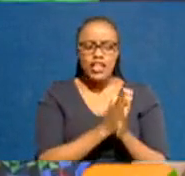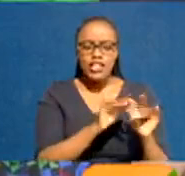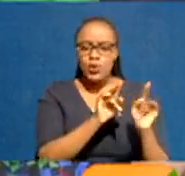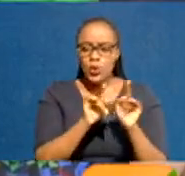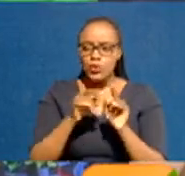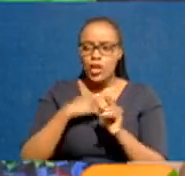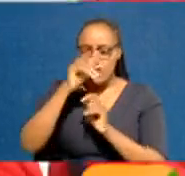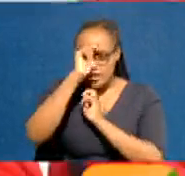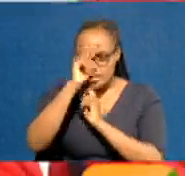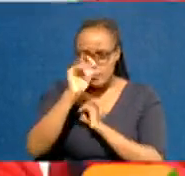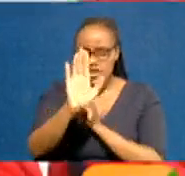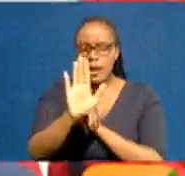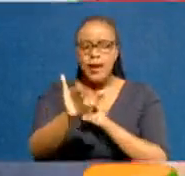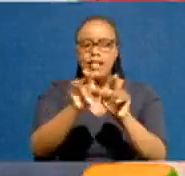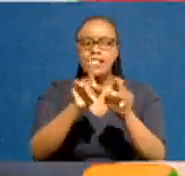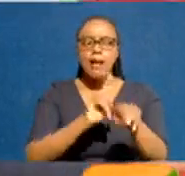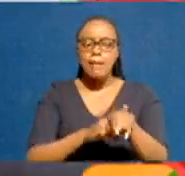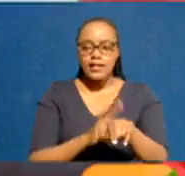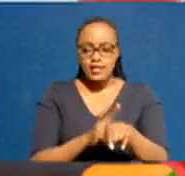wanapatiwa heshima yao wakati